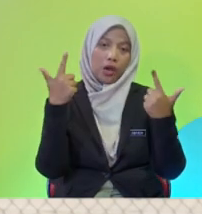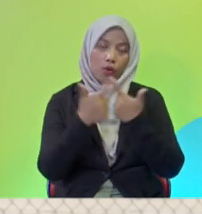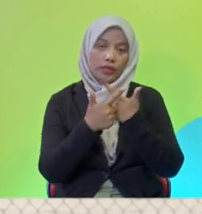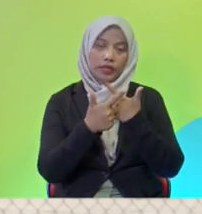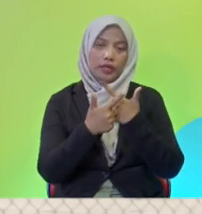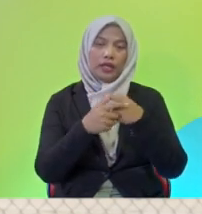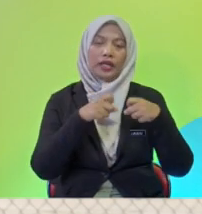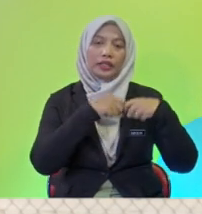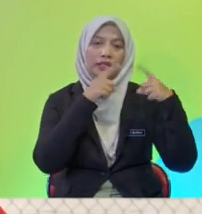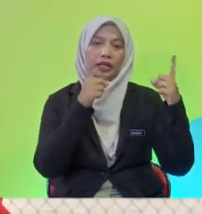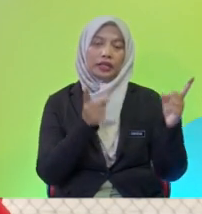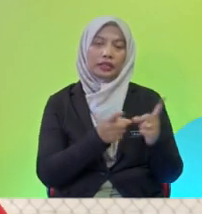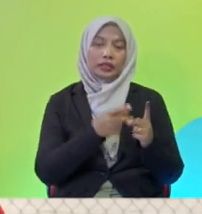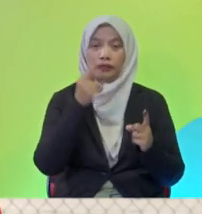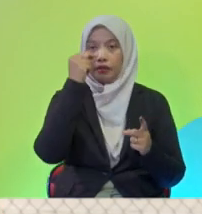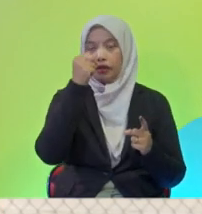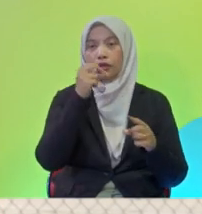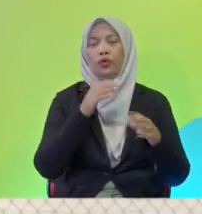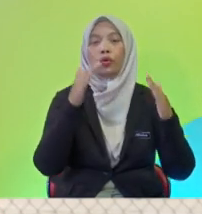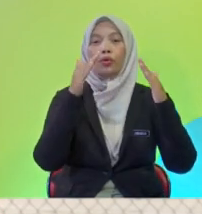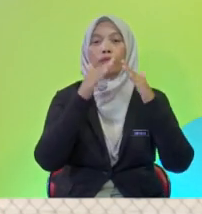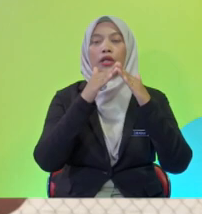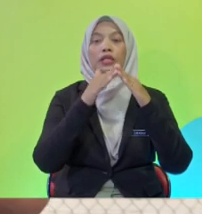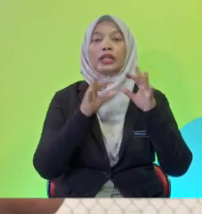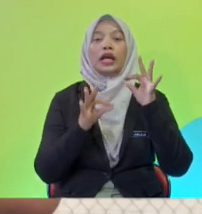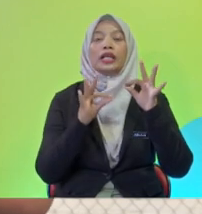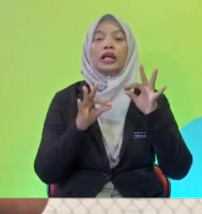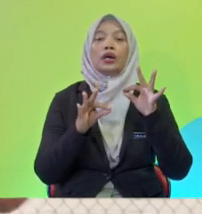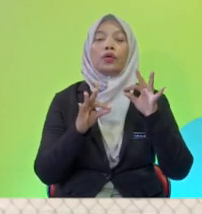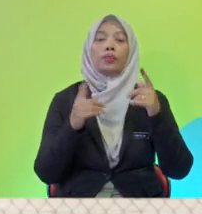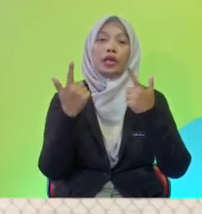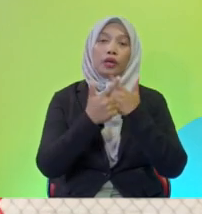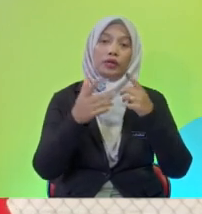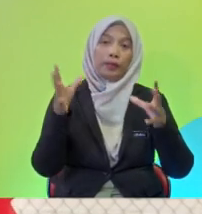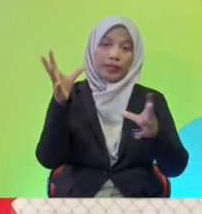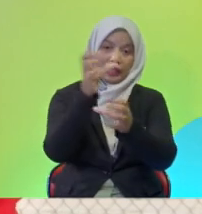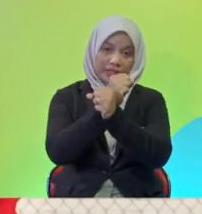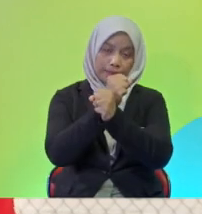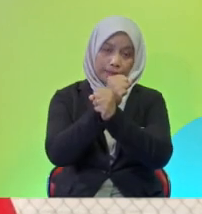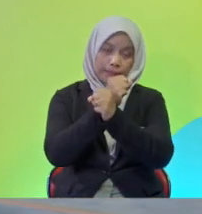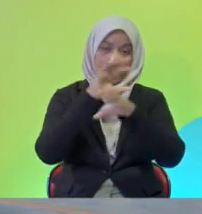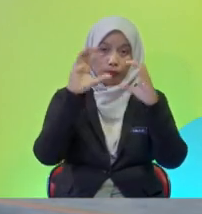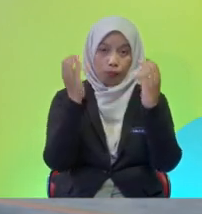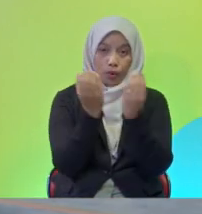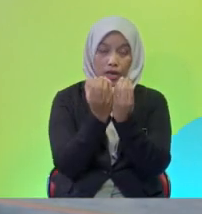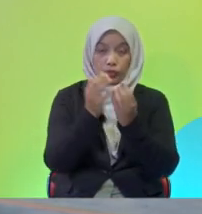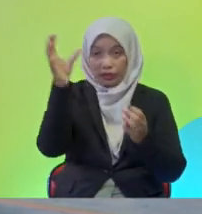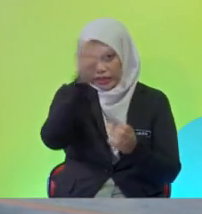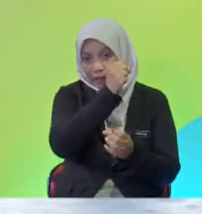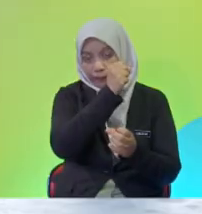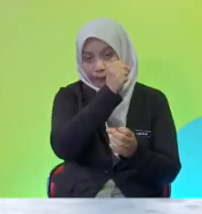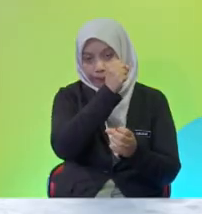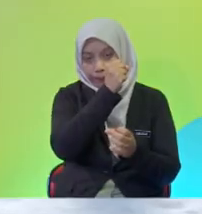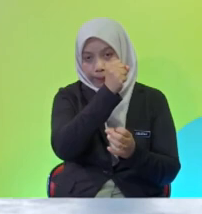penonton di rumah. Kalau bola itu pihak lawan dapat tangkap. Ha, jadi kadang-kadang ada pemain lawan kita dia cekap, dia